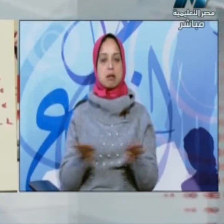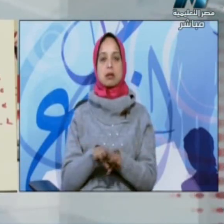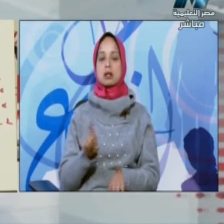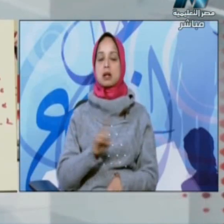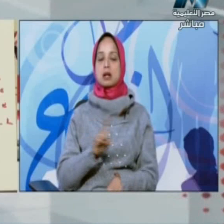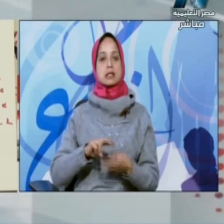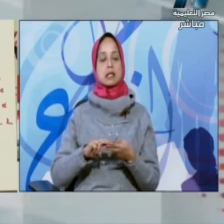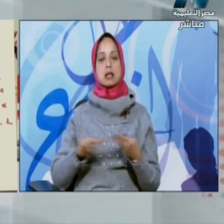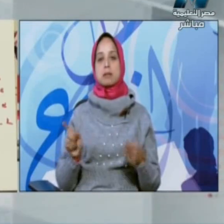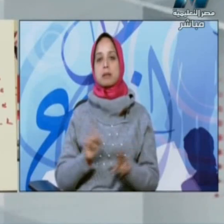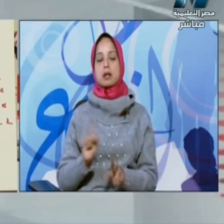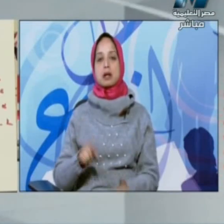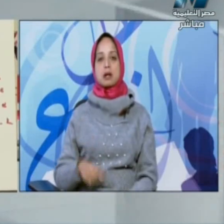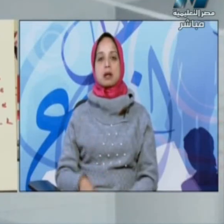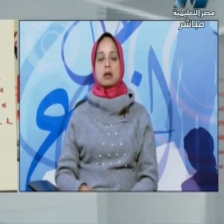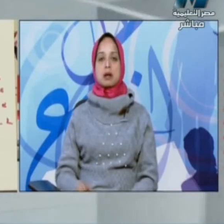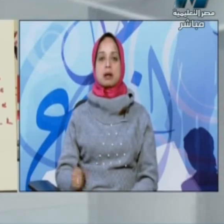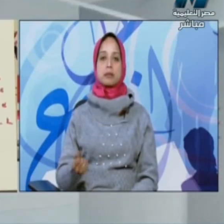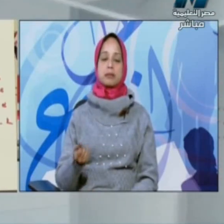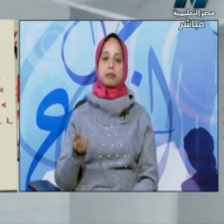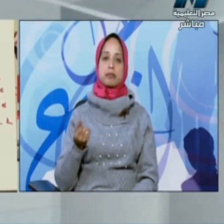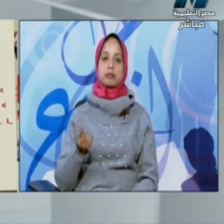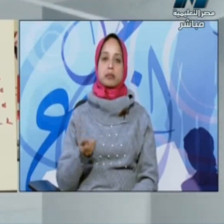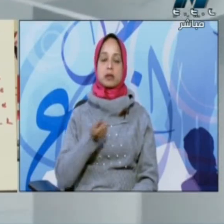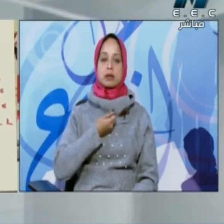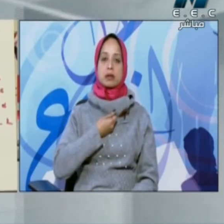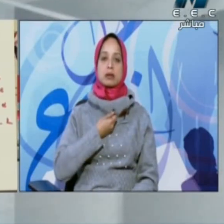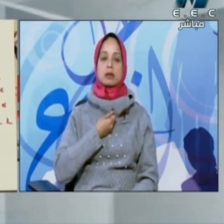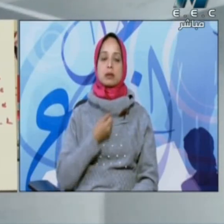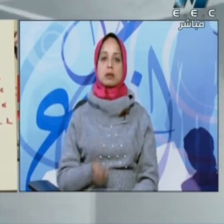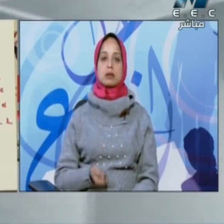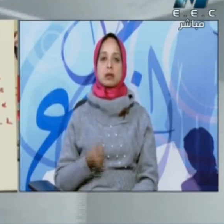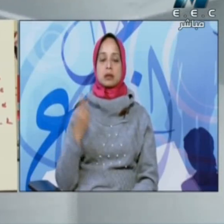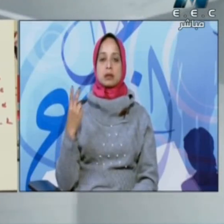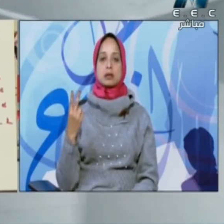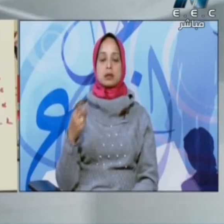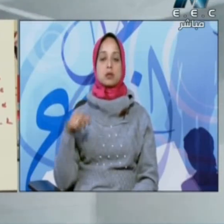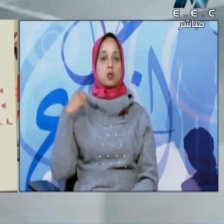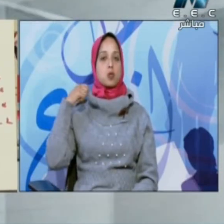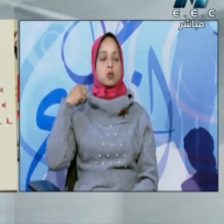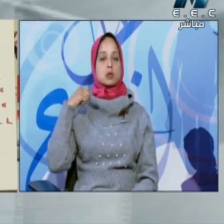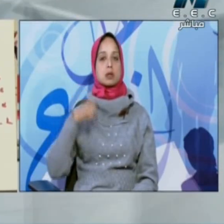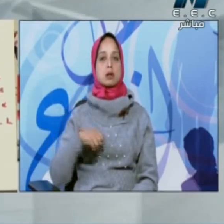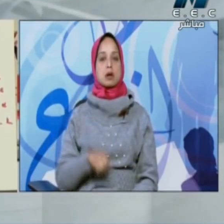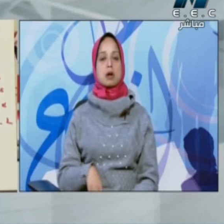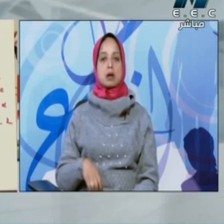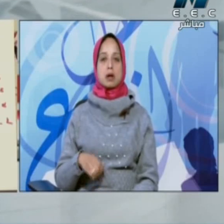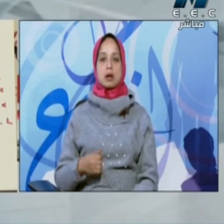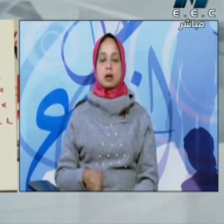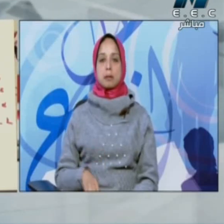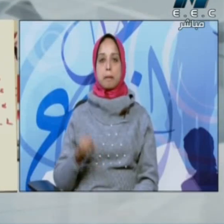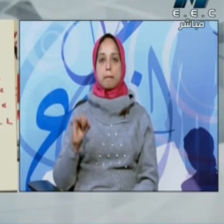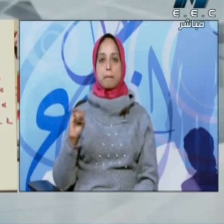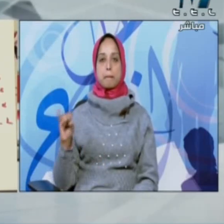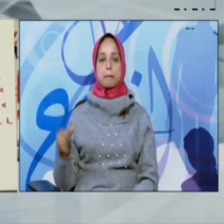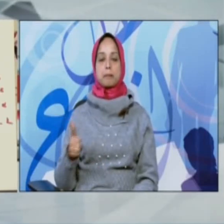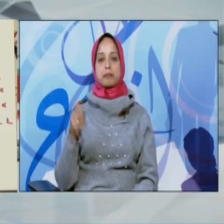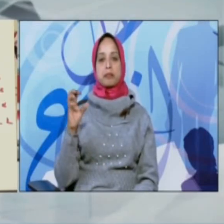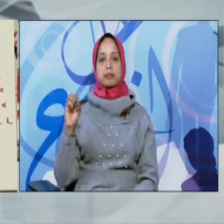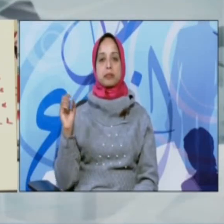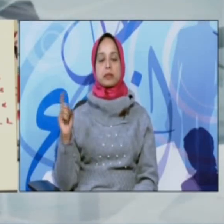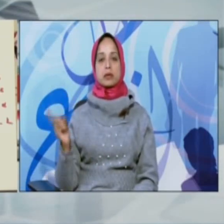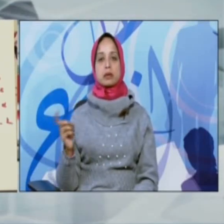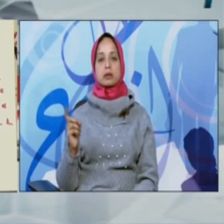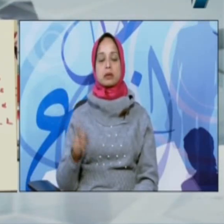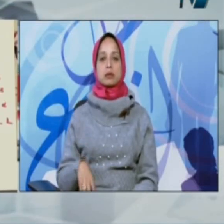الوزراء، احمد باشا ماهر ومحمود باشا النقراشي. لما اقول 4 سنين اتقتل 2